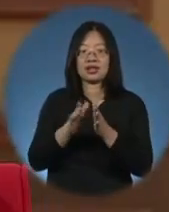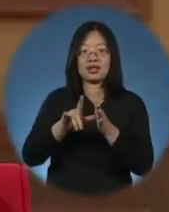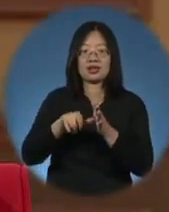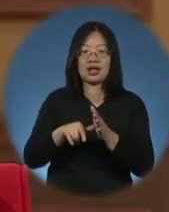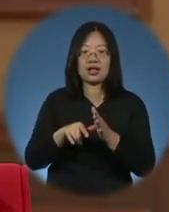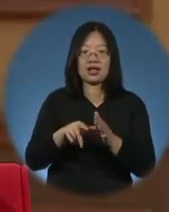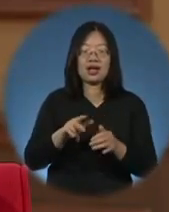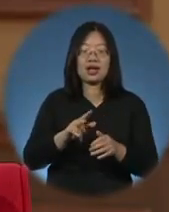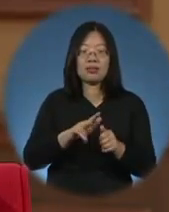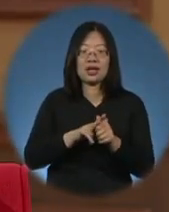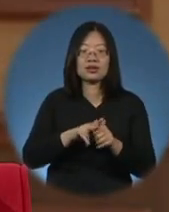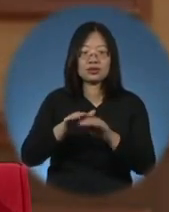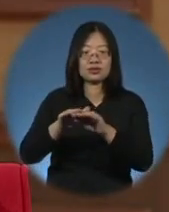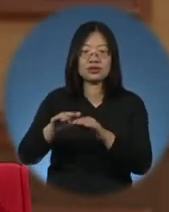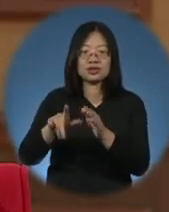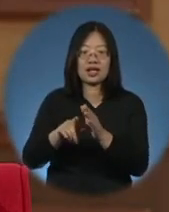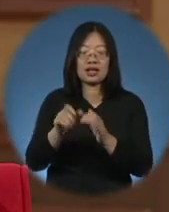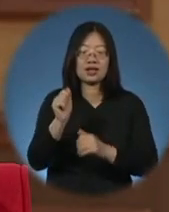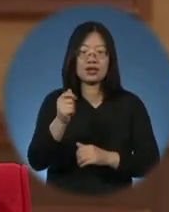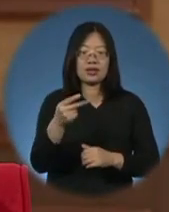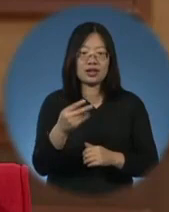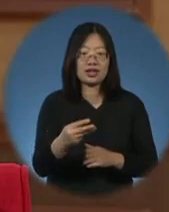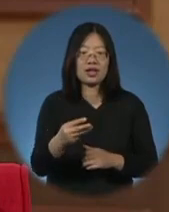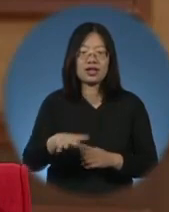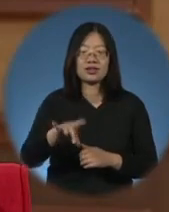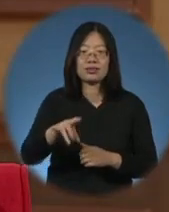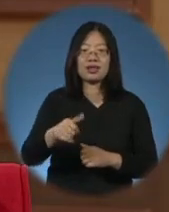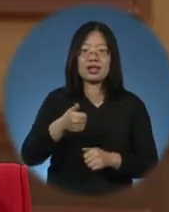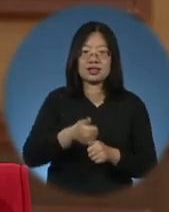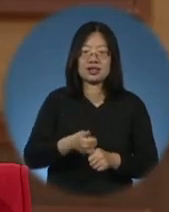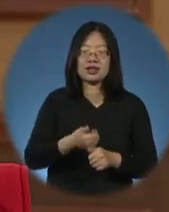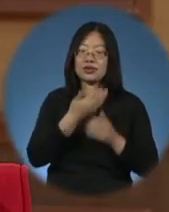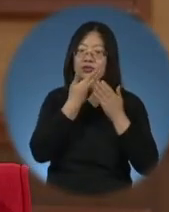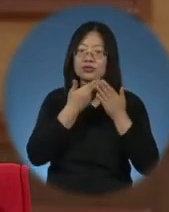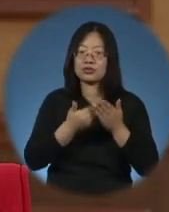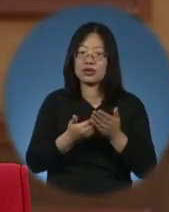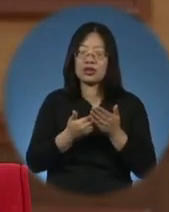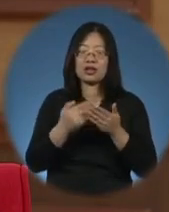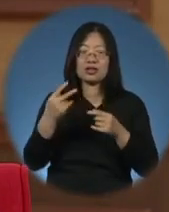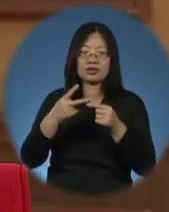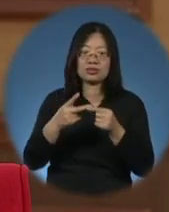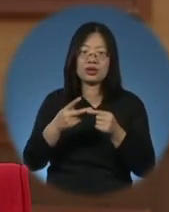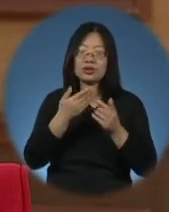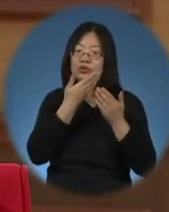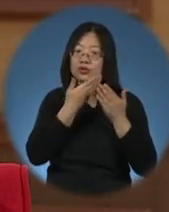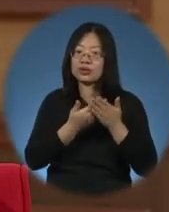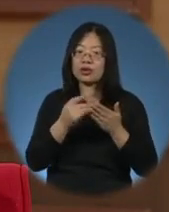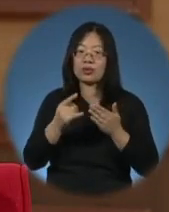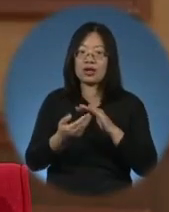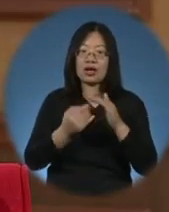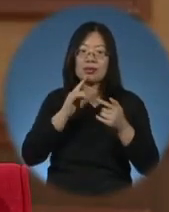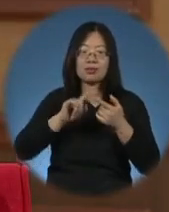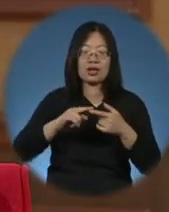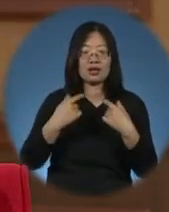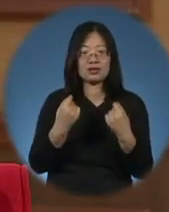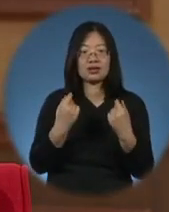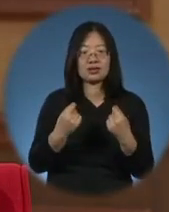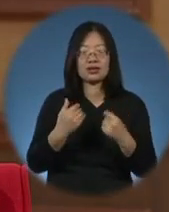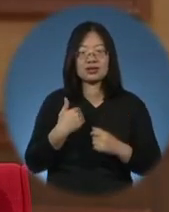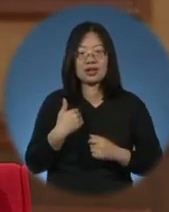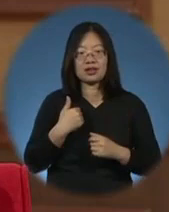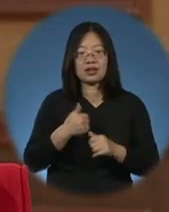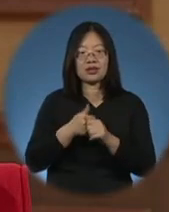때요. 말을 놓을 때는 먼저 가위바위보를 해서 처음에 이기는 게 중요하고요. 그래요? 그 다음에 중요한 건 방금 말씀하신 것처럼